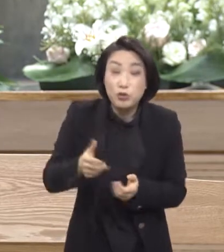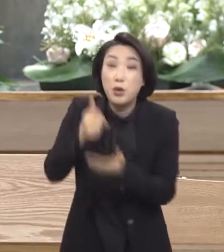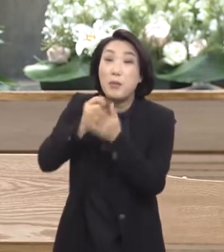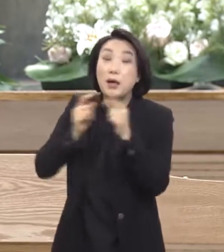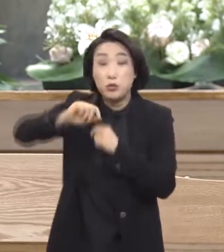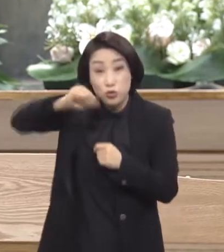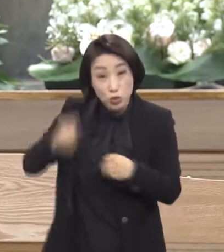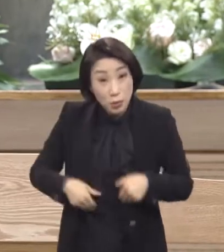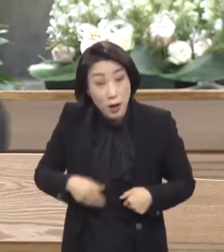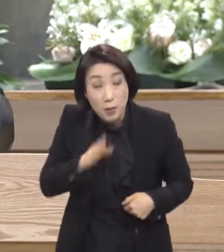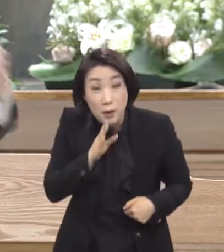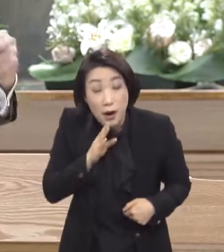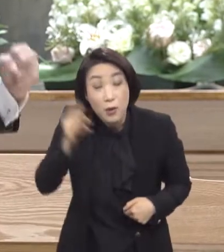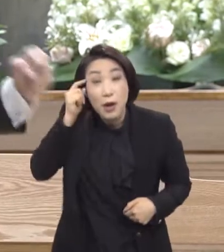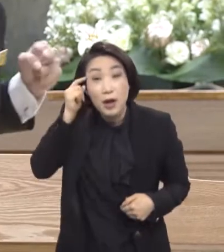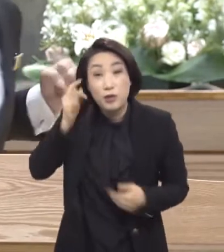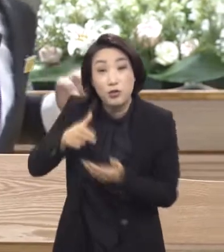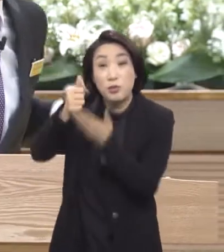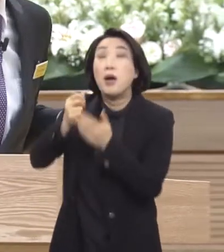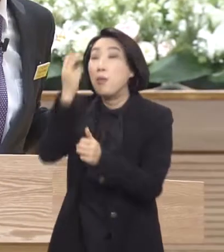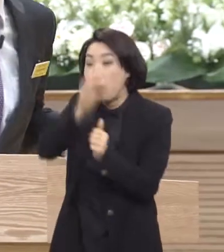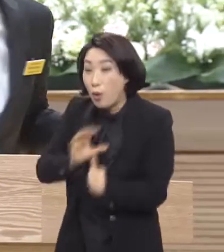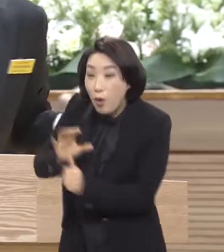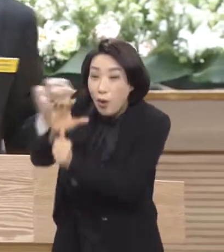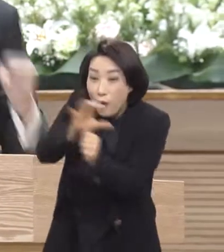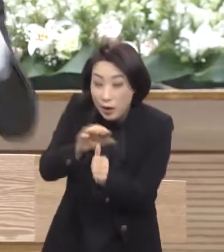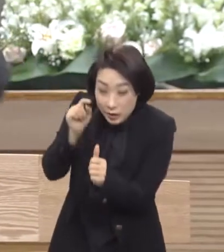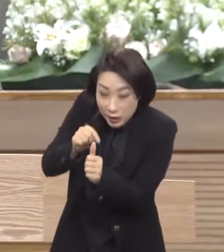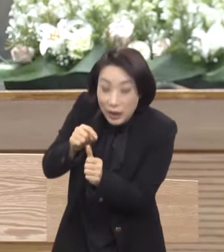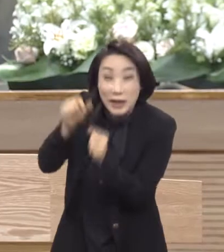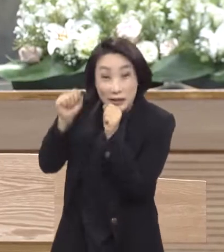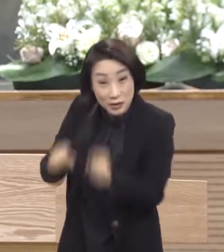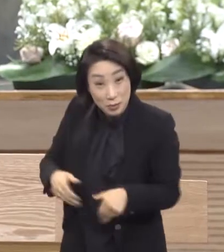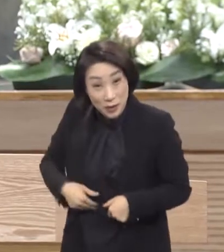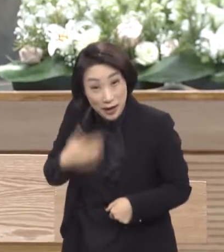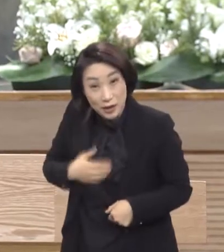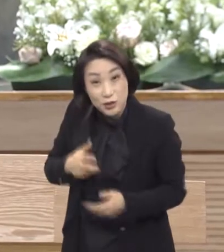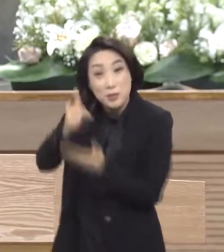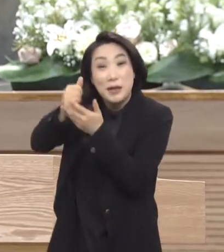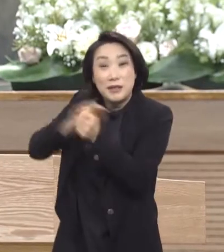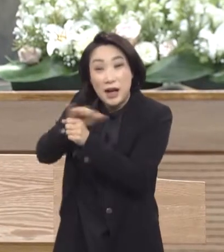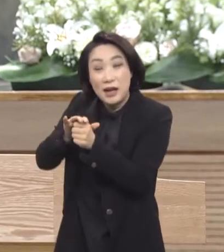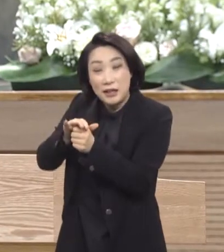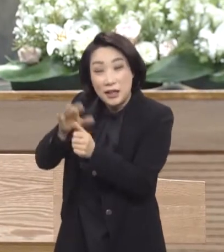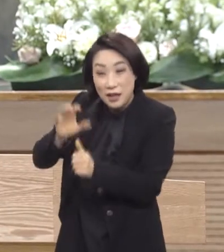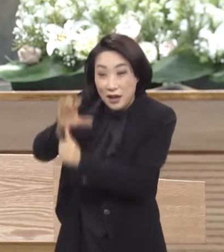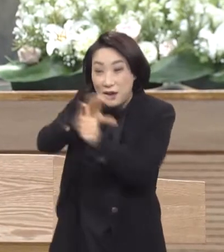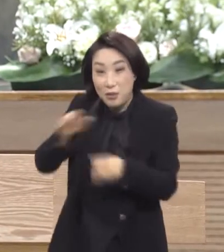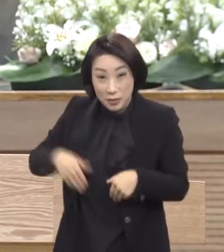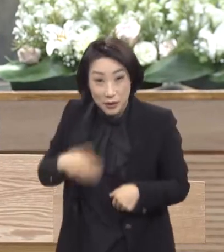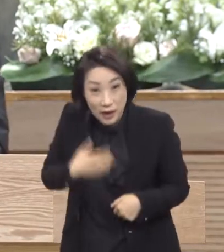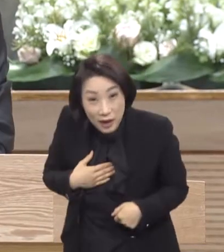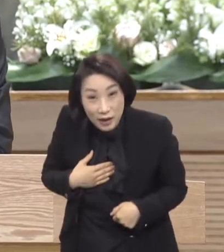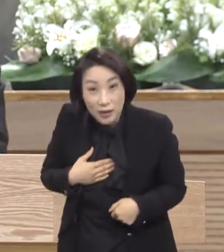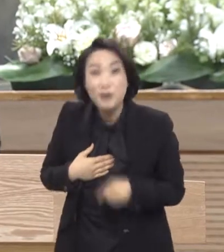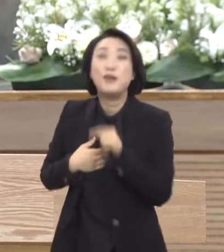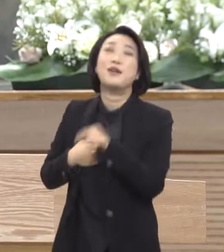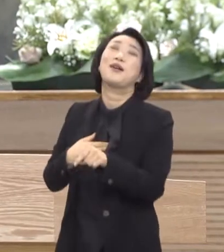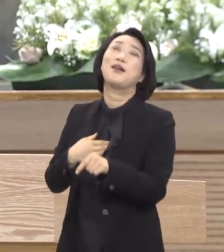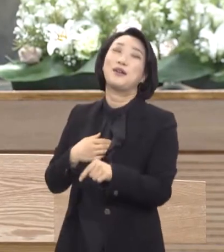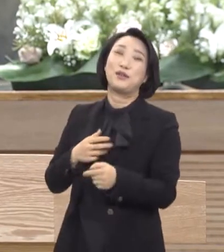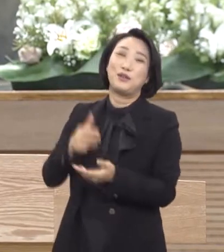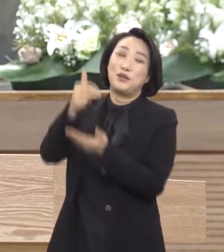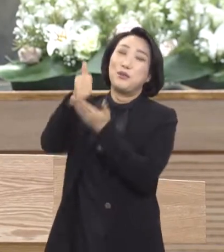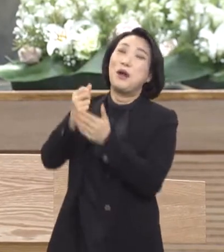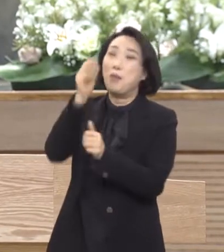뭐냐? 내 보호의 한계에 들어라 이 말이요. 내 사랑의 한계에 들어라 이 말이요. 그래야